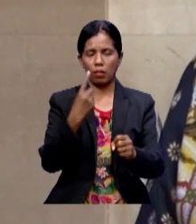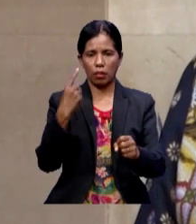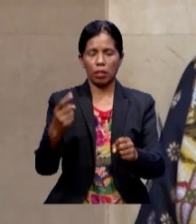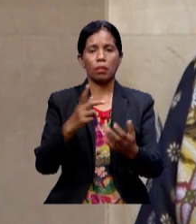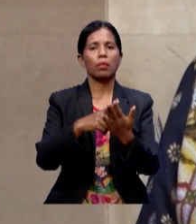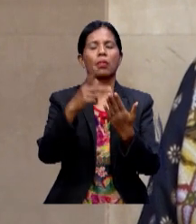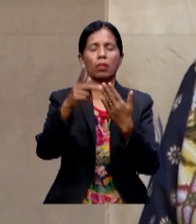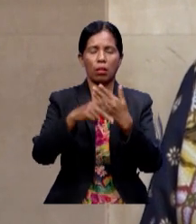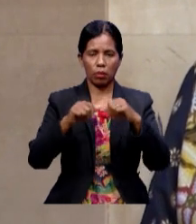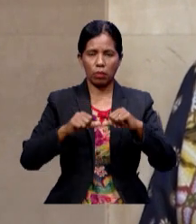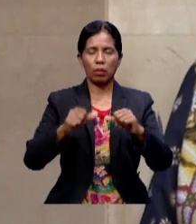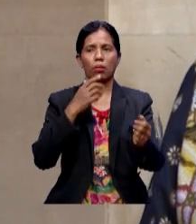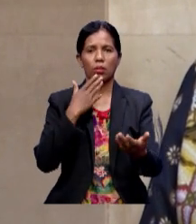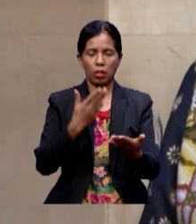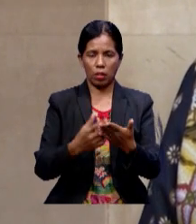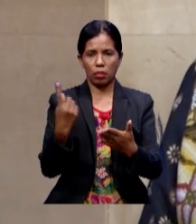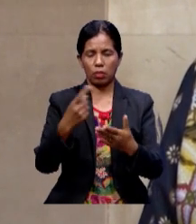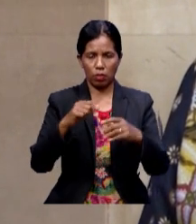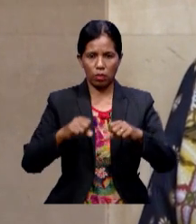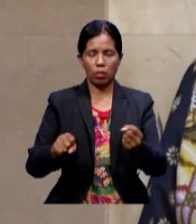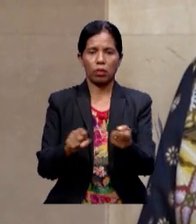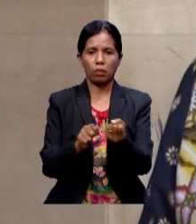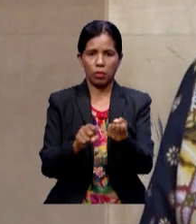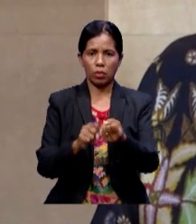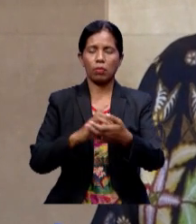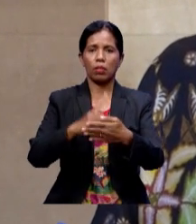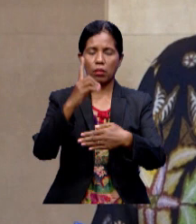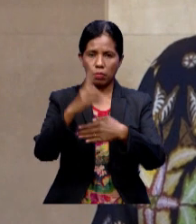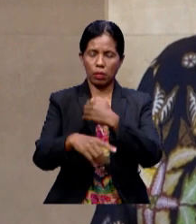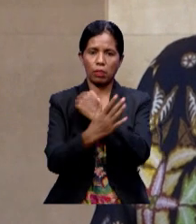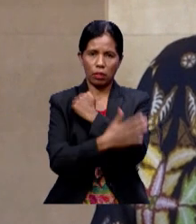시 라우디악 나파티 부투루 오디 콘트리뷔 바 데즈메토 라이로